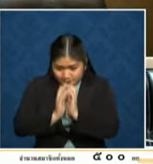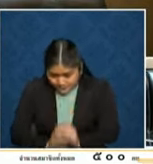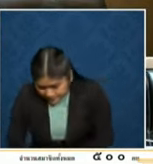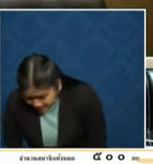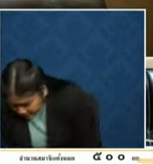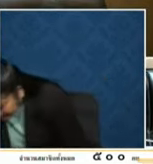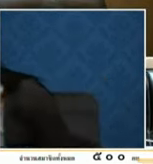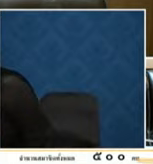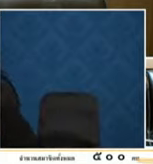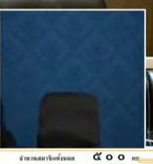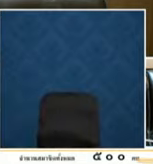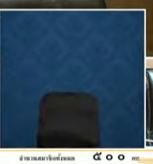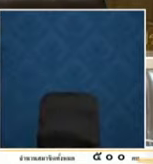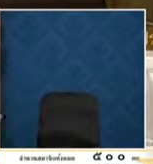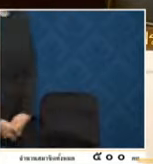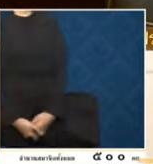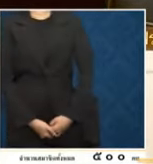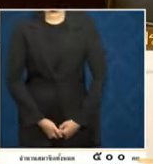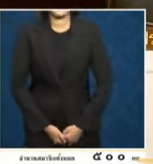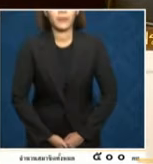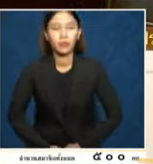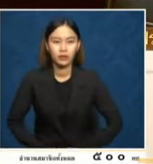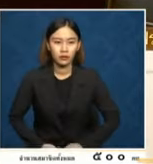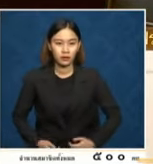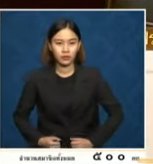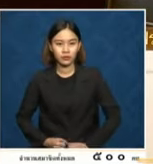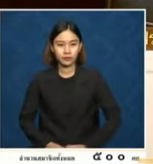ครับขอเชิญท่านสรีโรธธนิกุลครับ